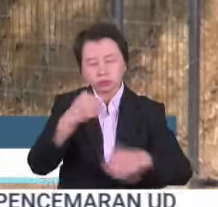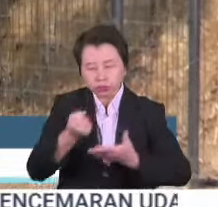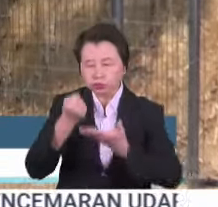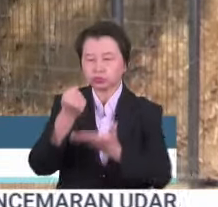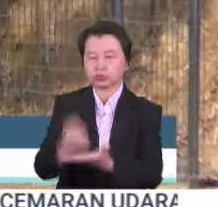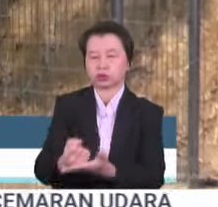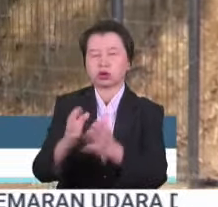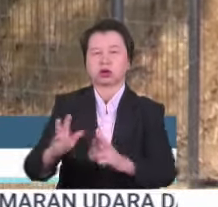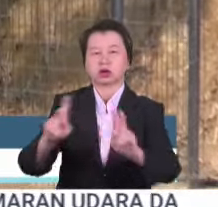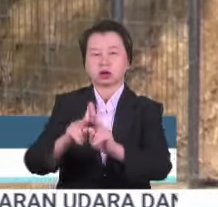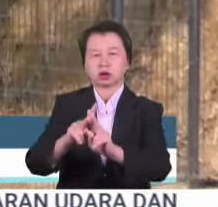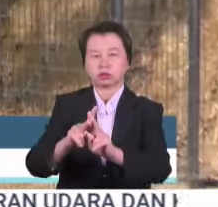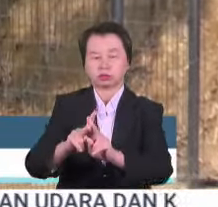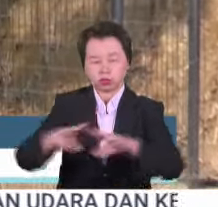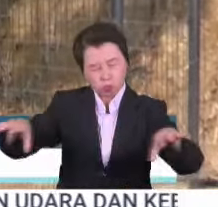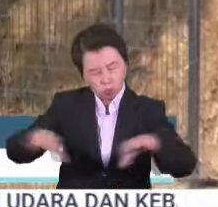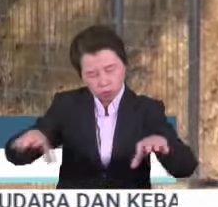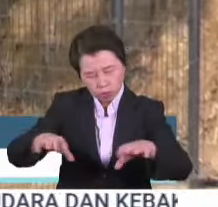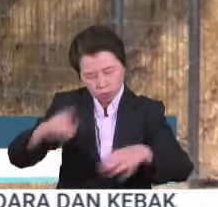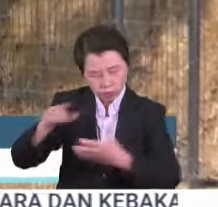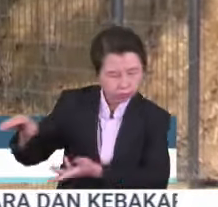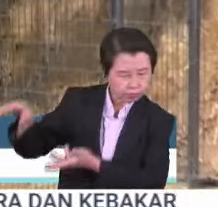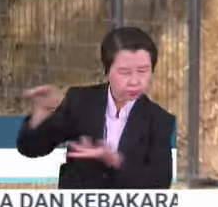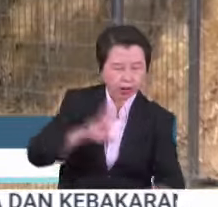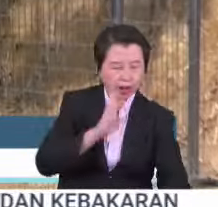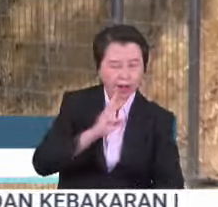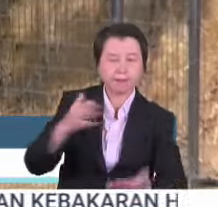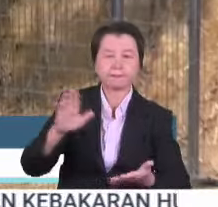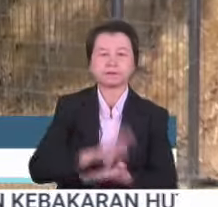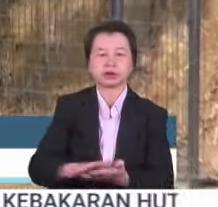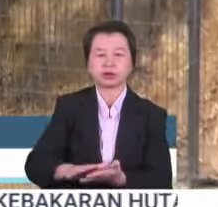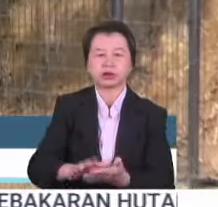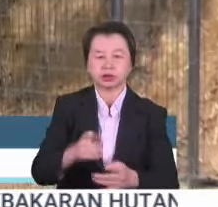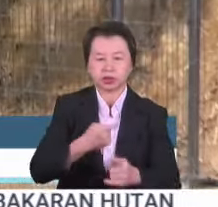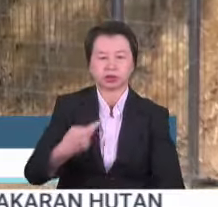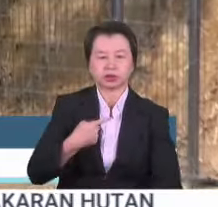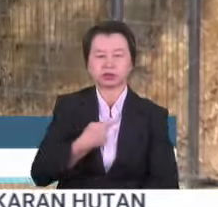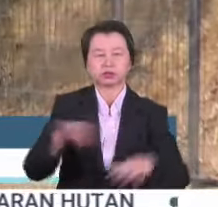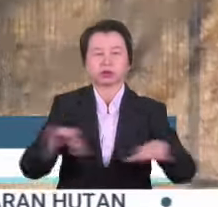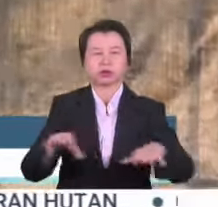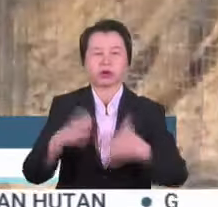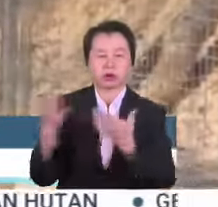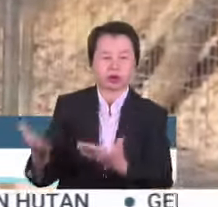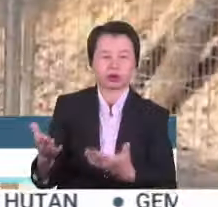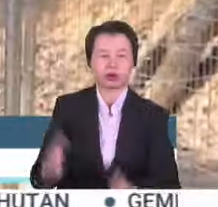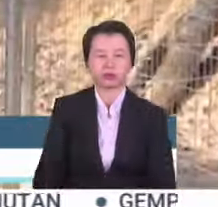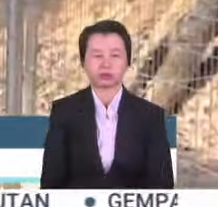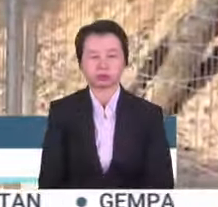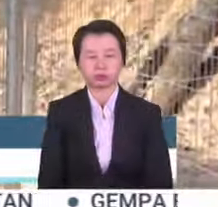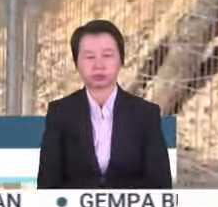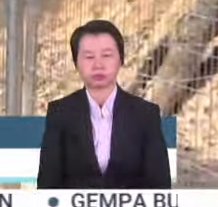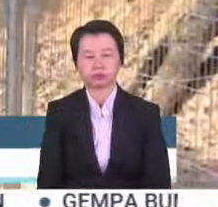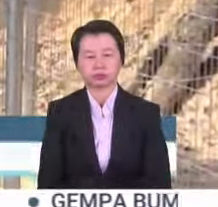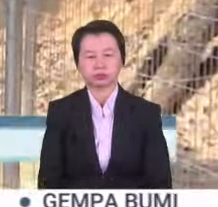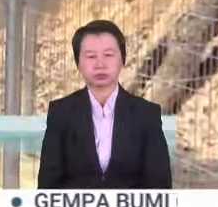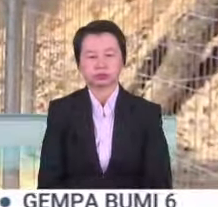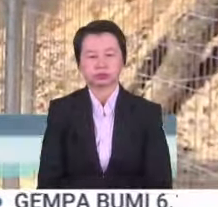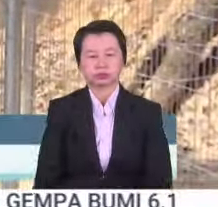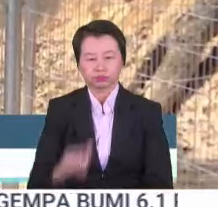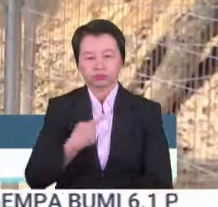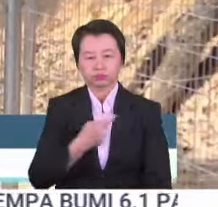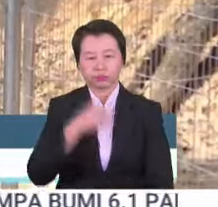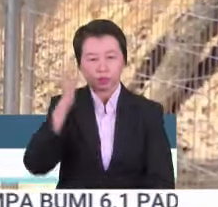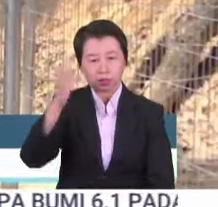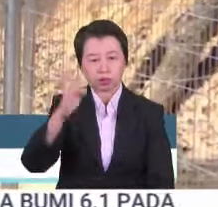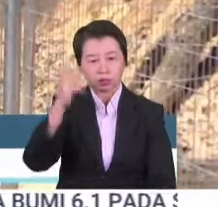ini membekalkan bekalan air bersih daripada kita punya engagement jadi untuk projek air kita akan